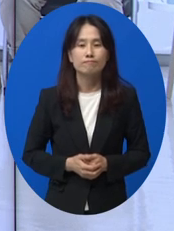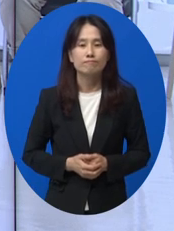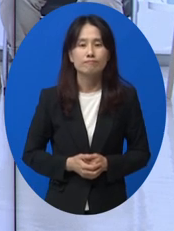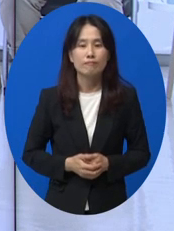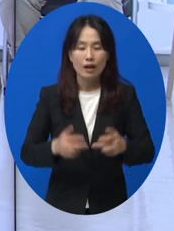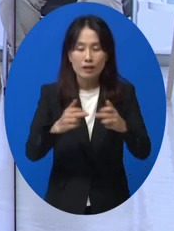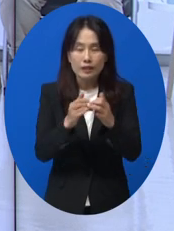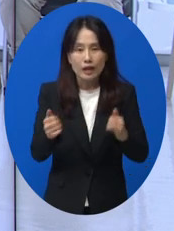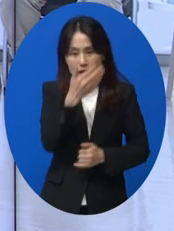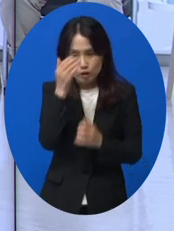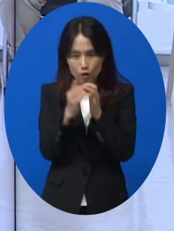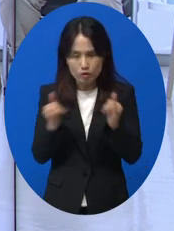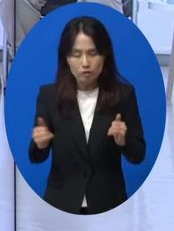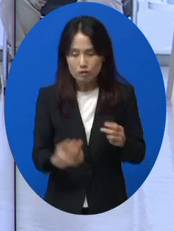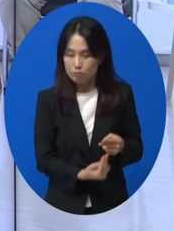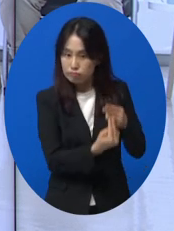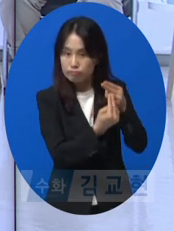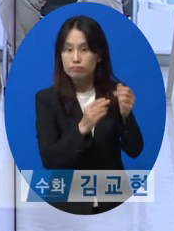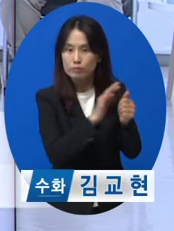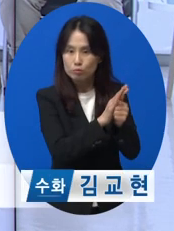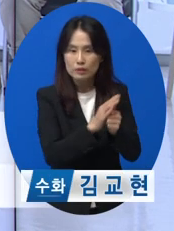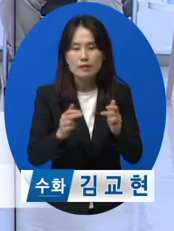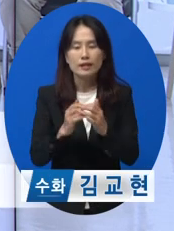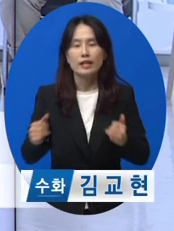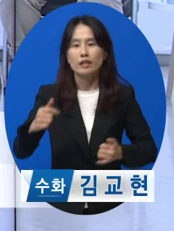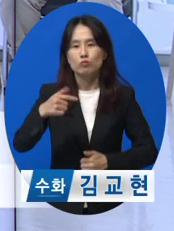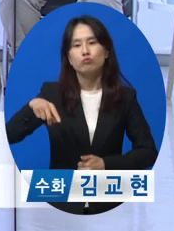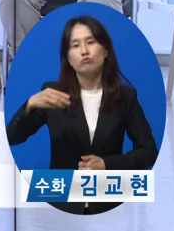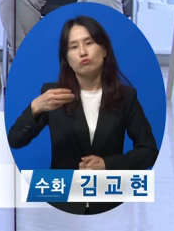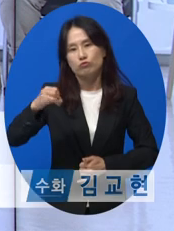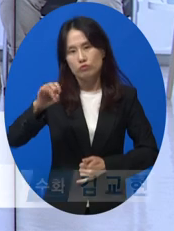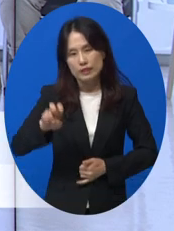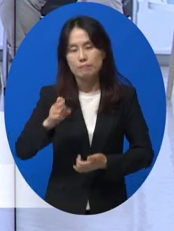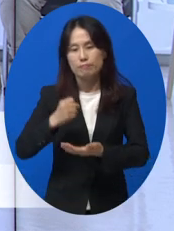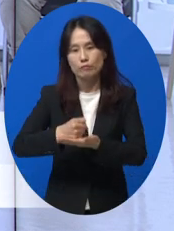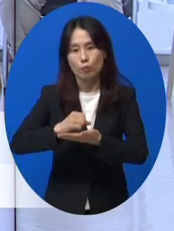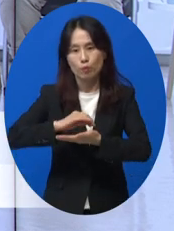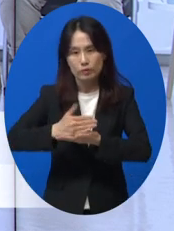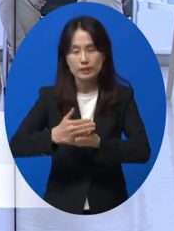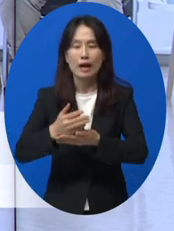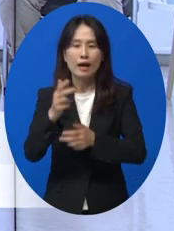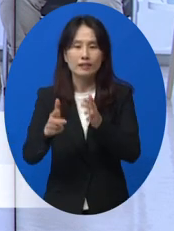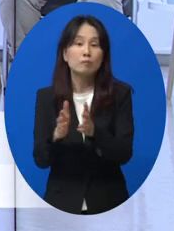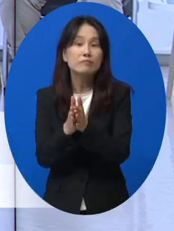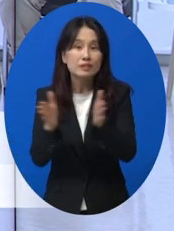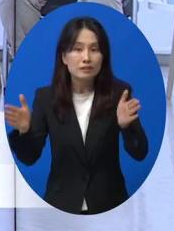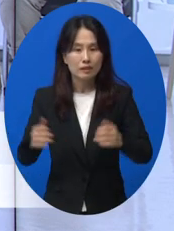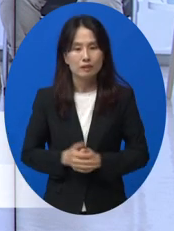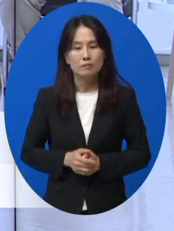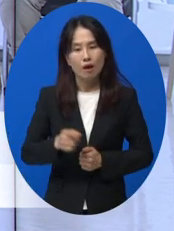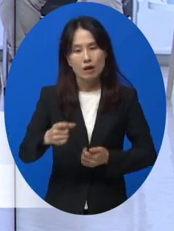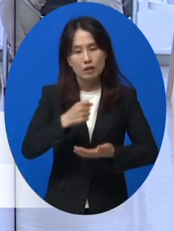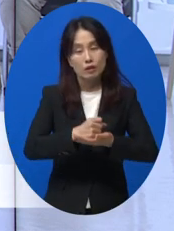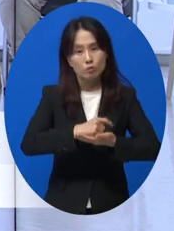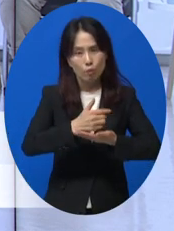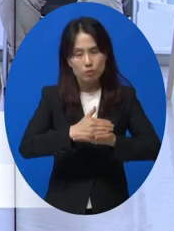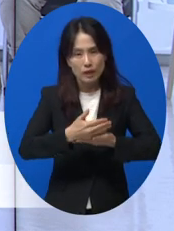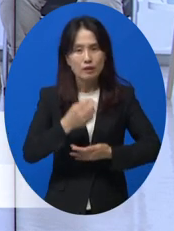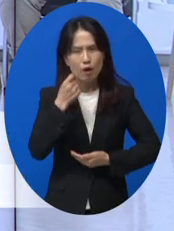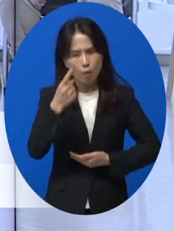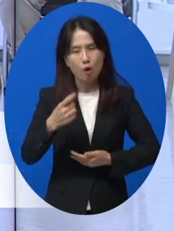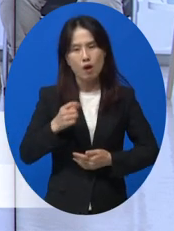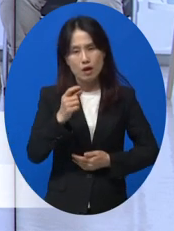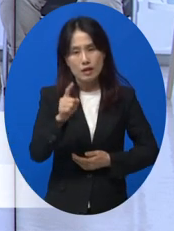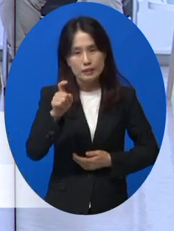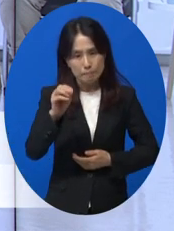경기도가 장애인 청년들의 자산 형성을 돕는 장애인 누림통장 사업을 새롭게 시작했습니다. 이 통장에 다달이 10만 원씩